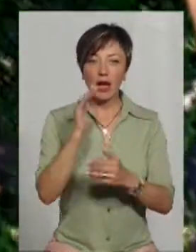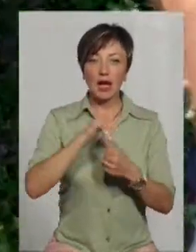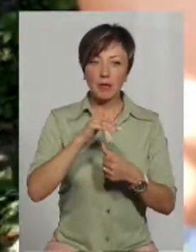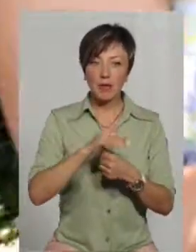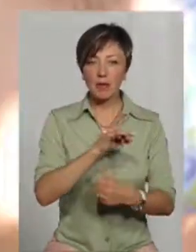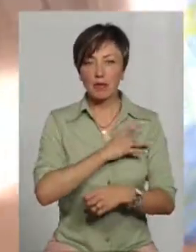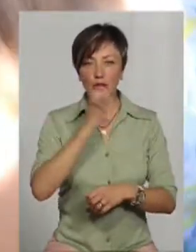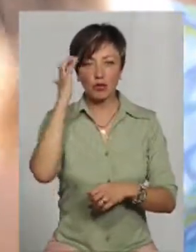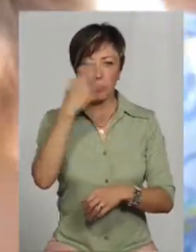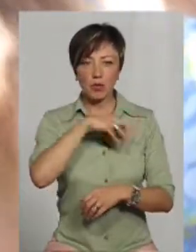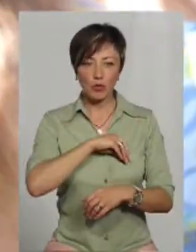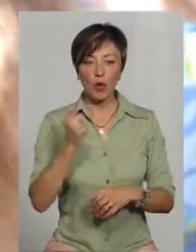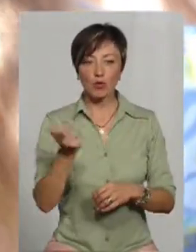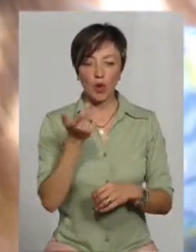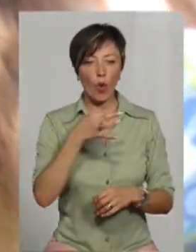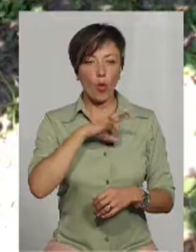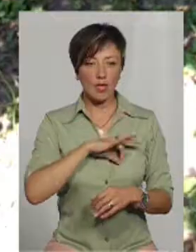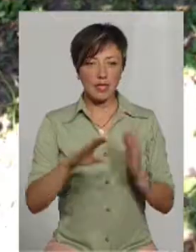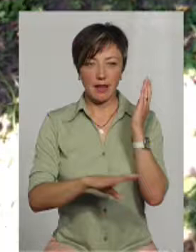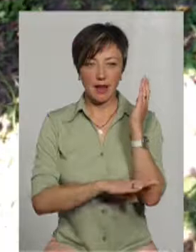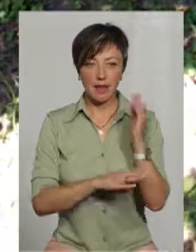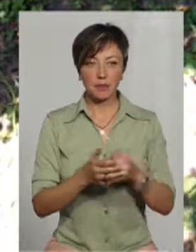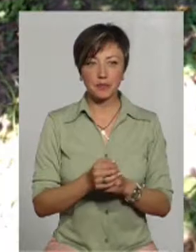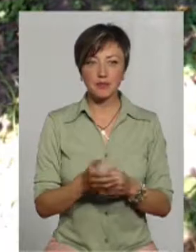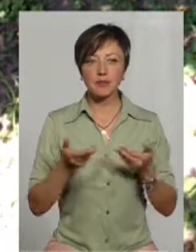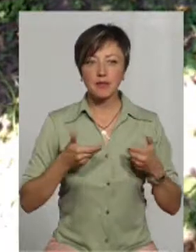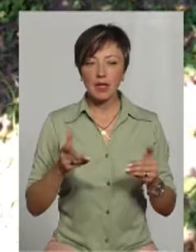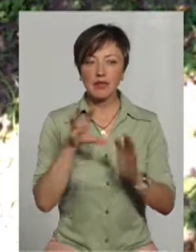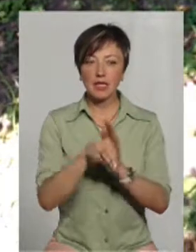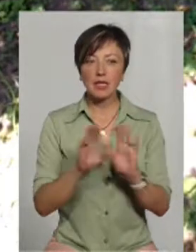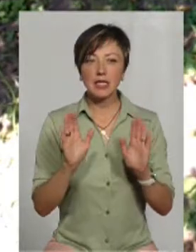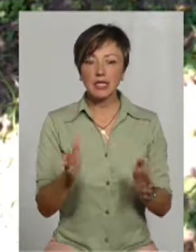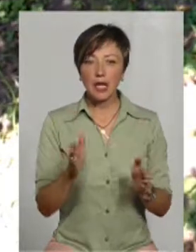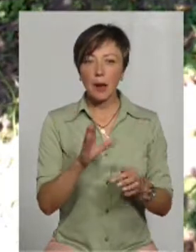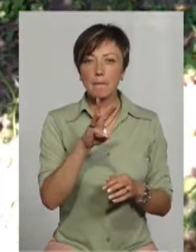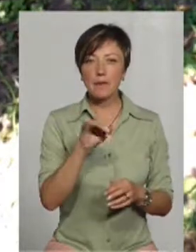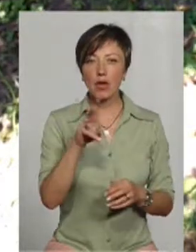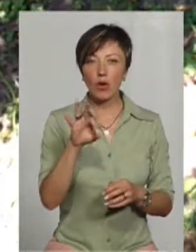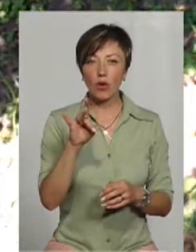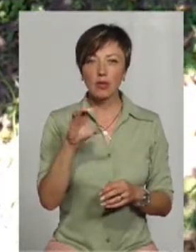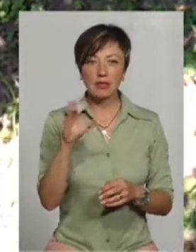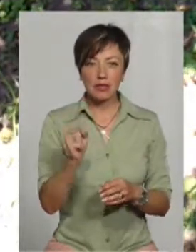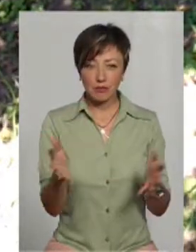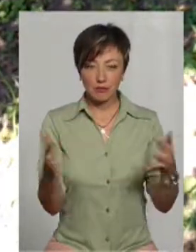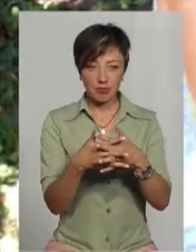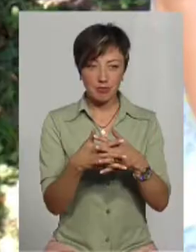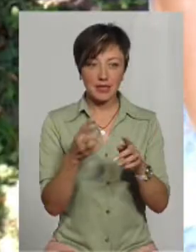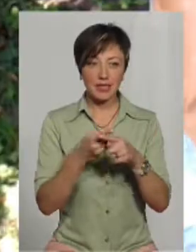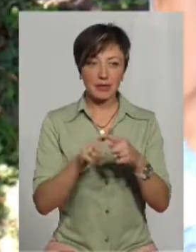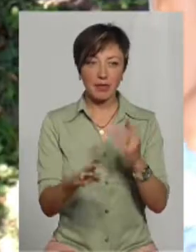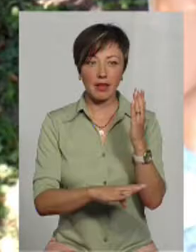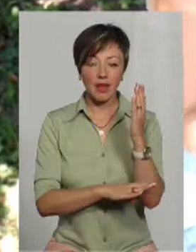чорні, які дають прибуток господарям і користь деревам. Ми сюди внесли тільки мікоризу, і вона починає жити в симбіозі з цим деревом.